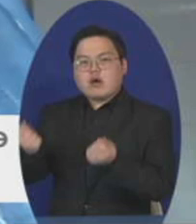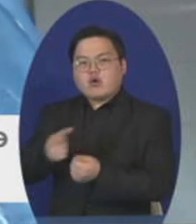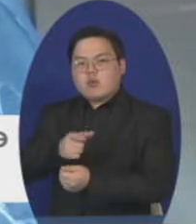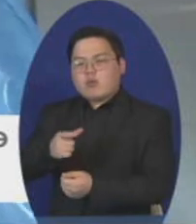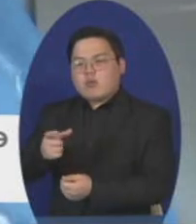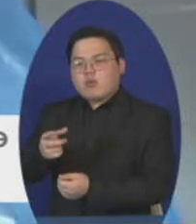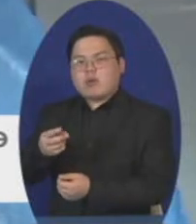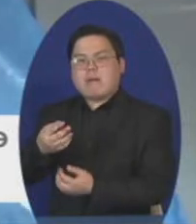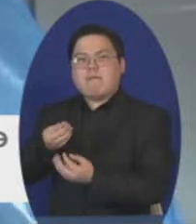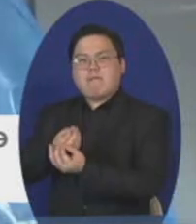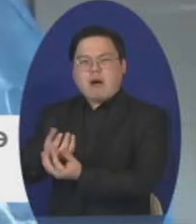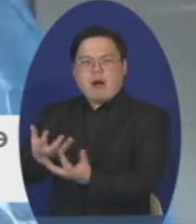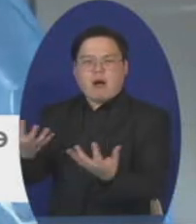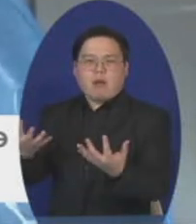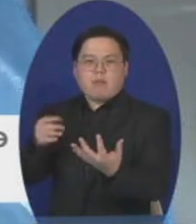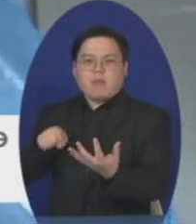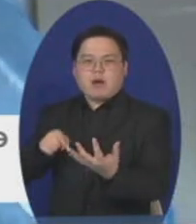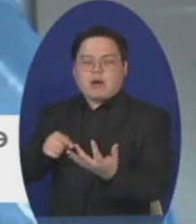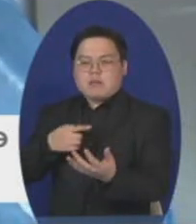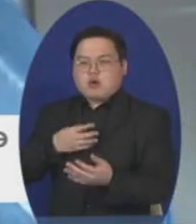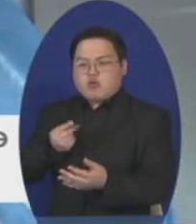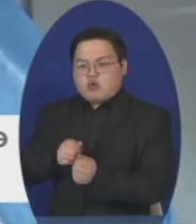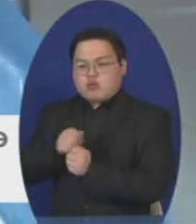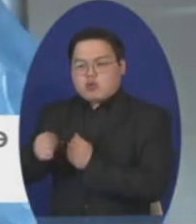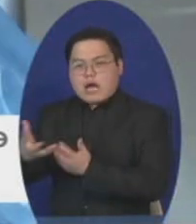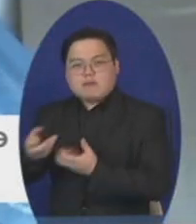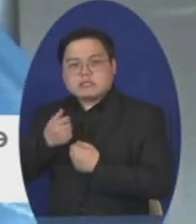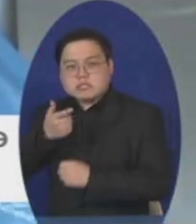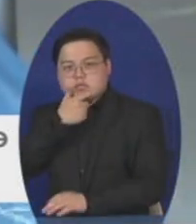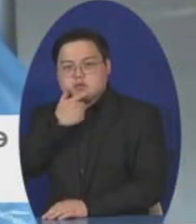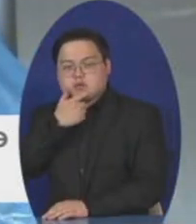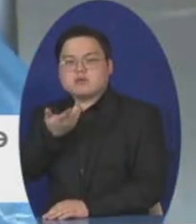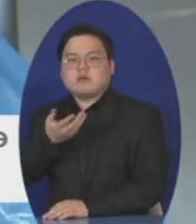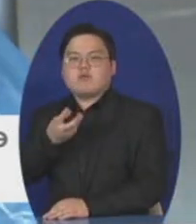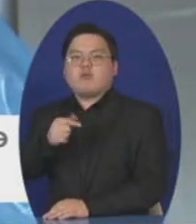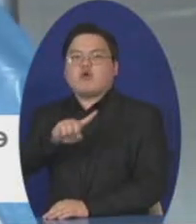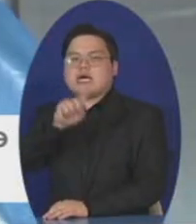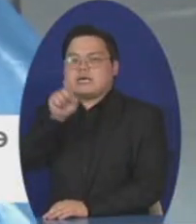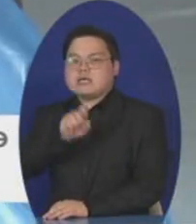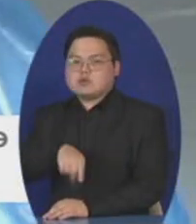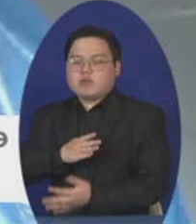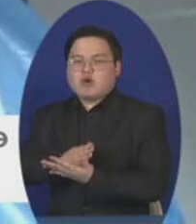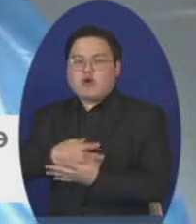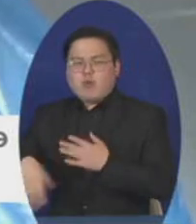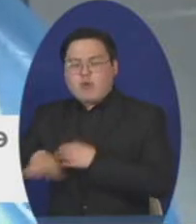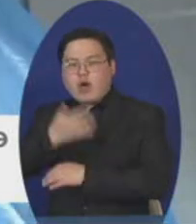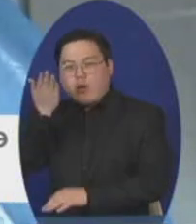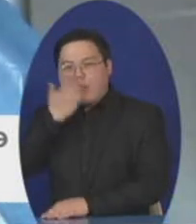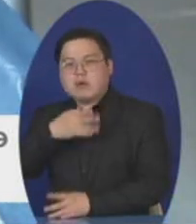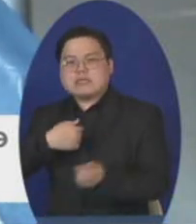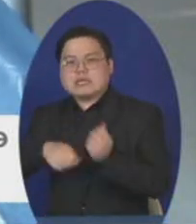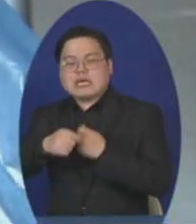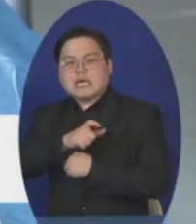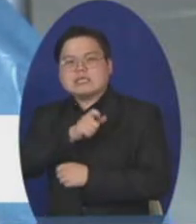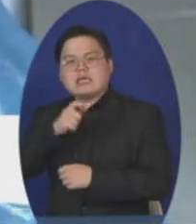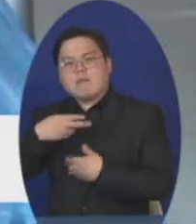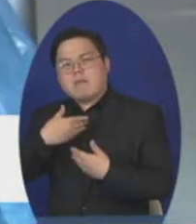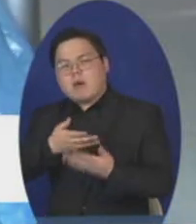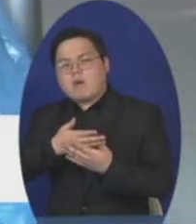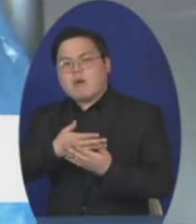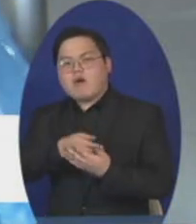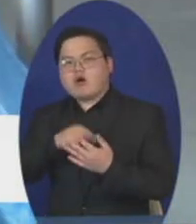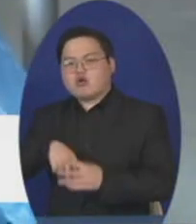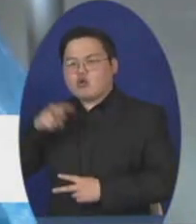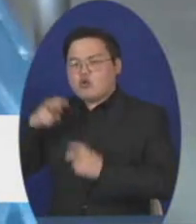бэлэн гарахгүй. Бид нар денжин мянгаар дотоодын зах зээл рүү нийлүүлэн бас л айлах мөнгө гарахгүй болцсон. Тэгээ байсан бүх мөнгөө явуул зээлэр өгсөөр гад одоо ингээд